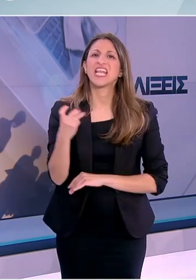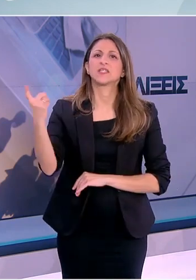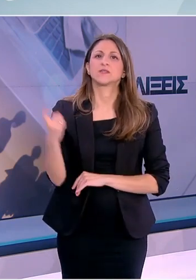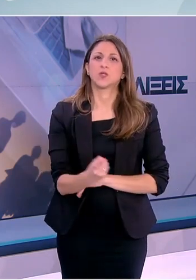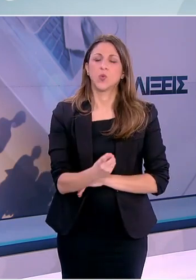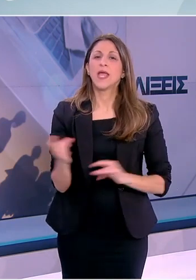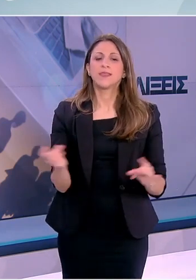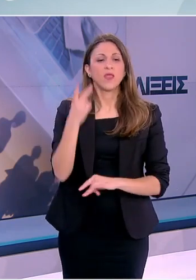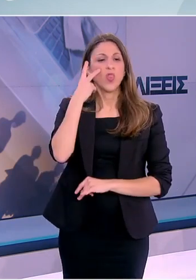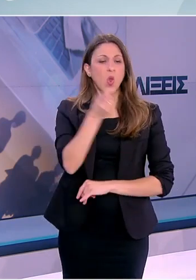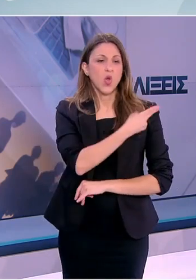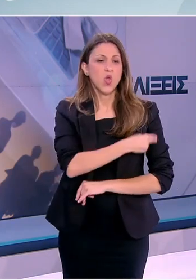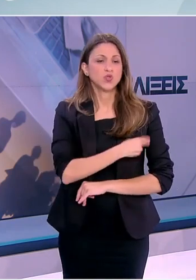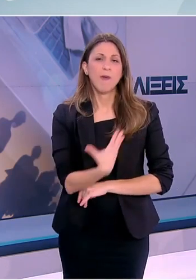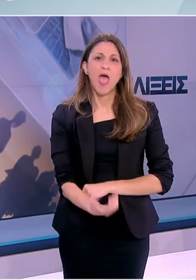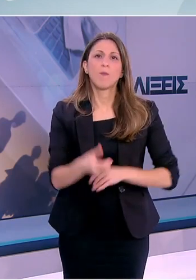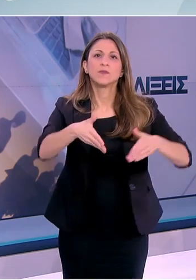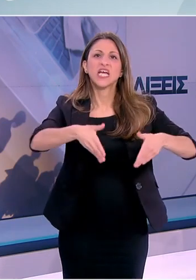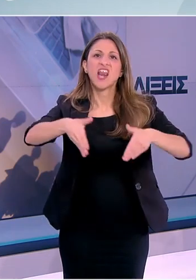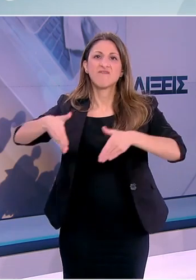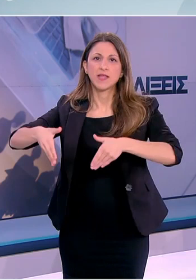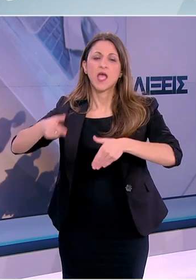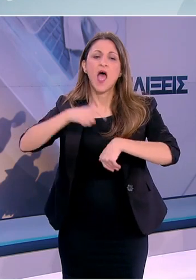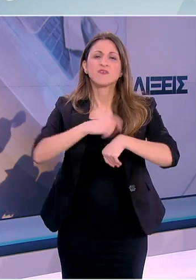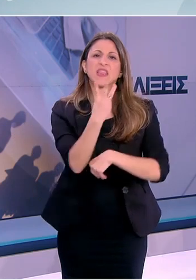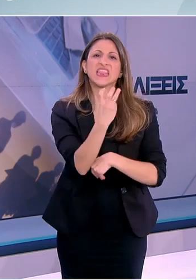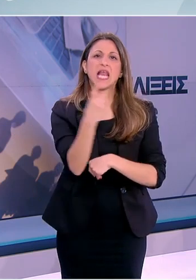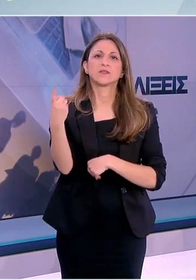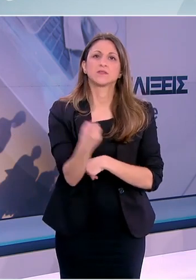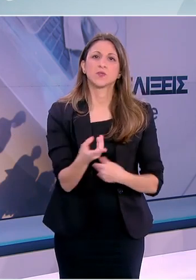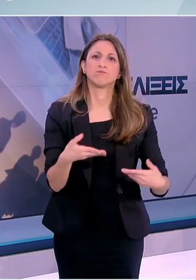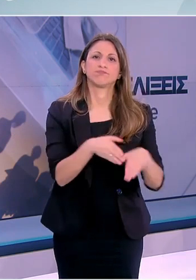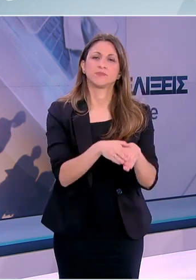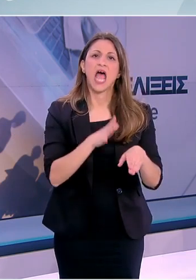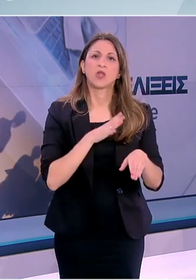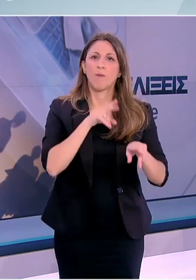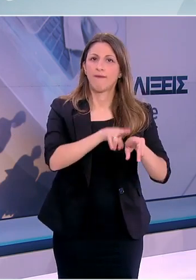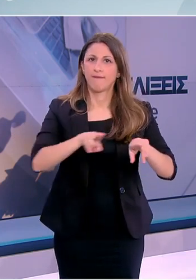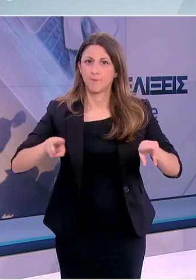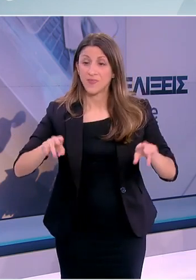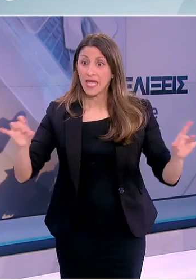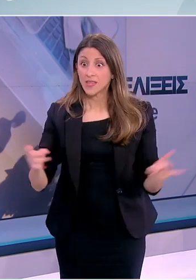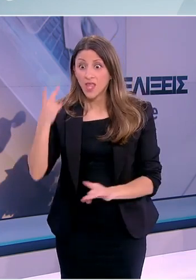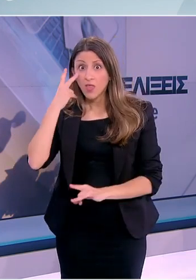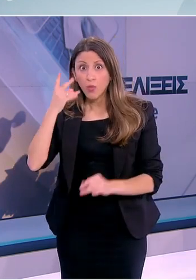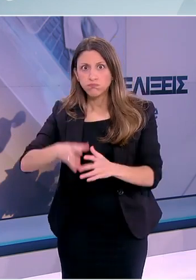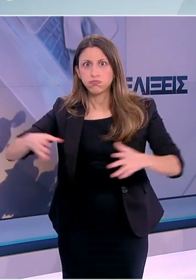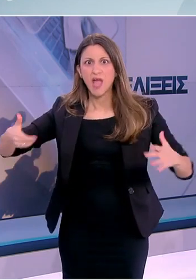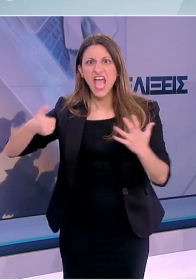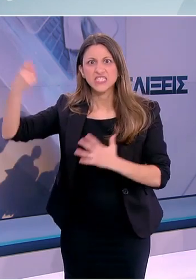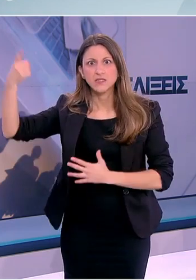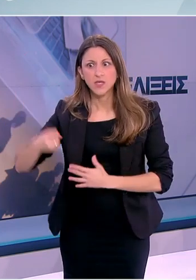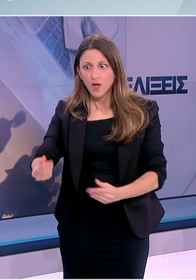στιγμή, αν δεις ότι γρήγορα αυτό διπλασιάζεται, λες πρέπει να τραβήξω τα λουριά για να μπορέσω να